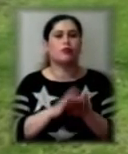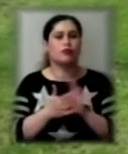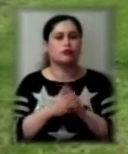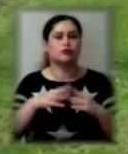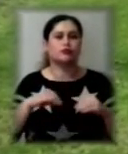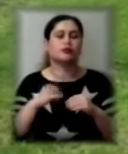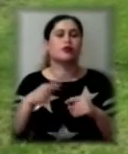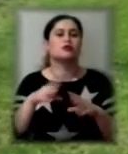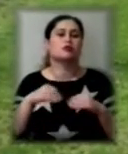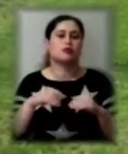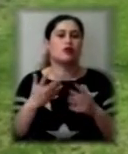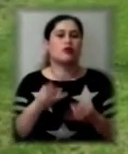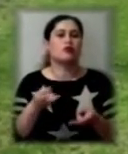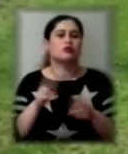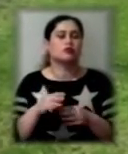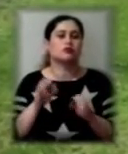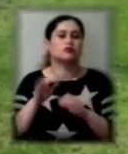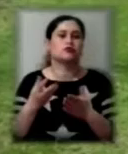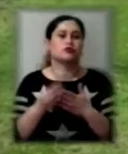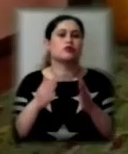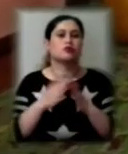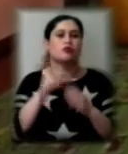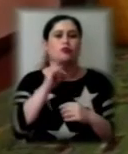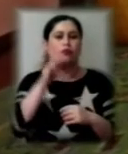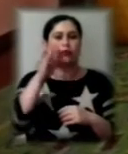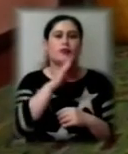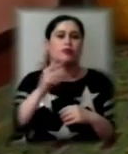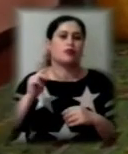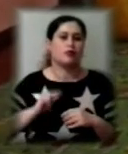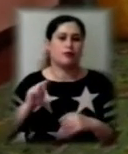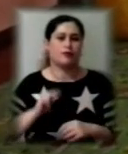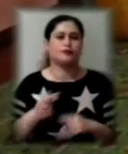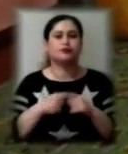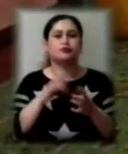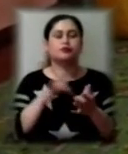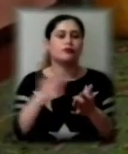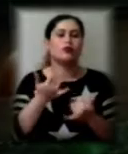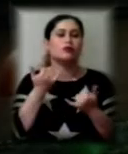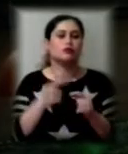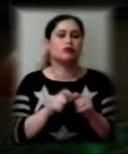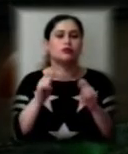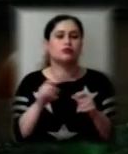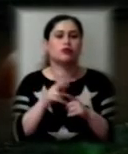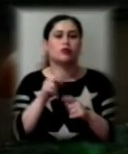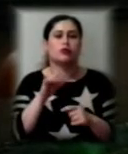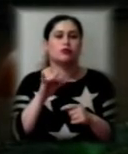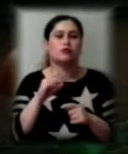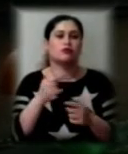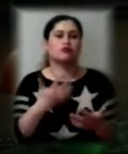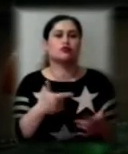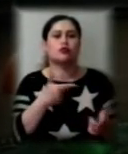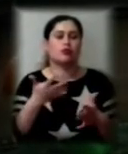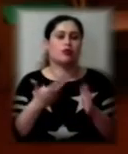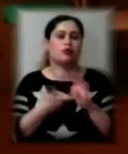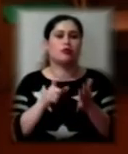вимушені залишати своїх дітей вдома, поки батьки на роботі. У центрі, який сьогодні відкрили в Калинівці, вже готові 5 кімнат. Також